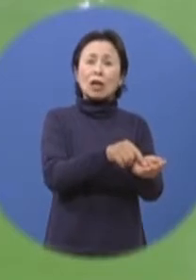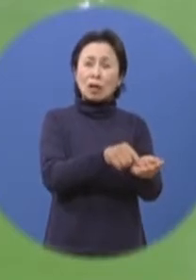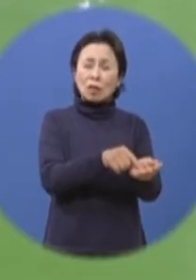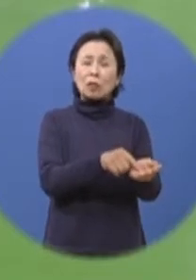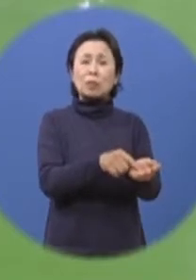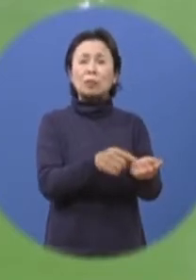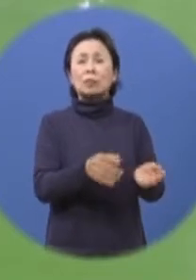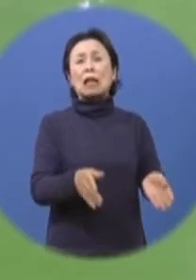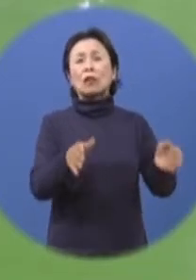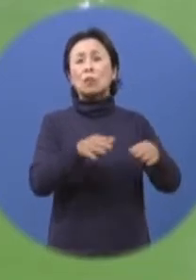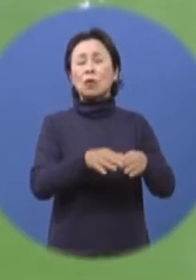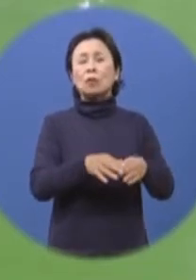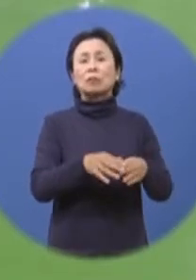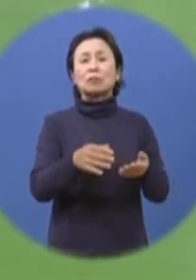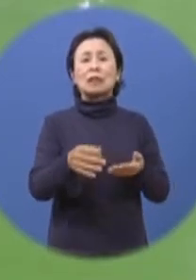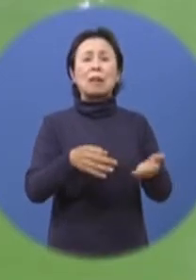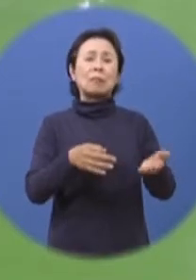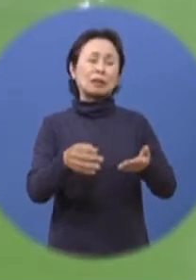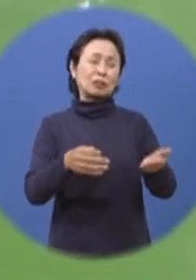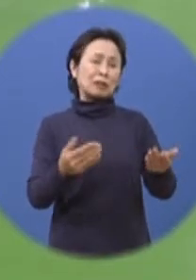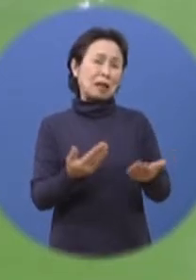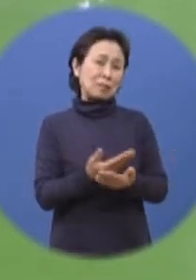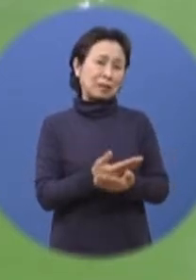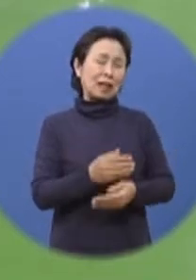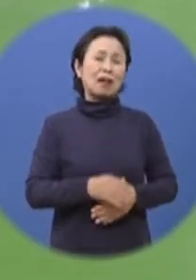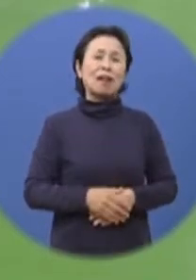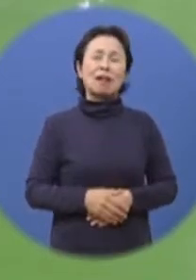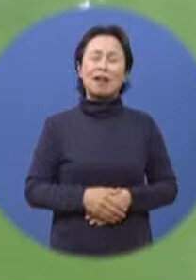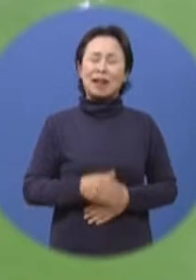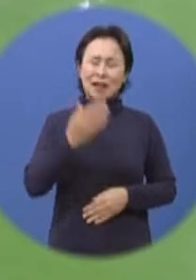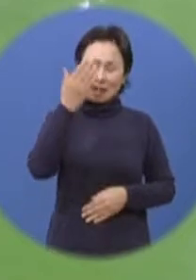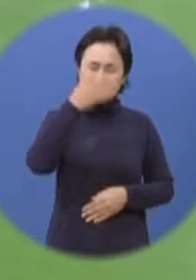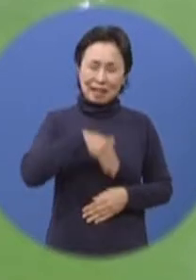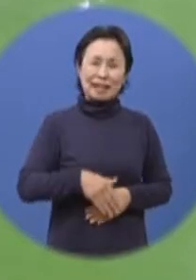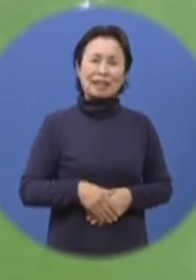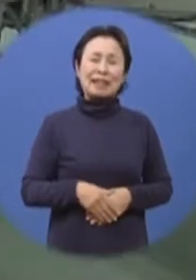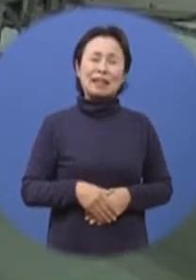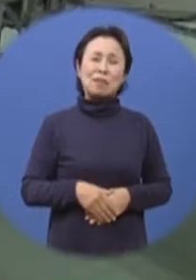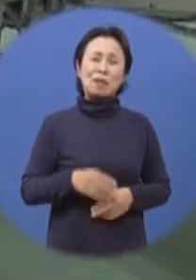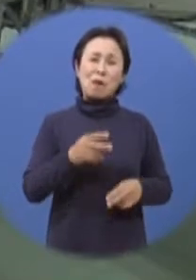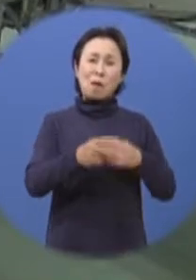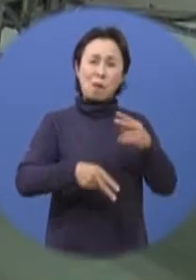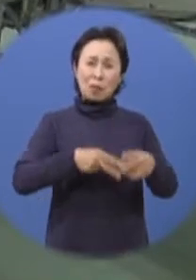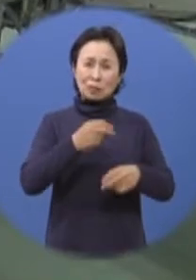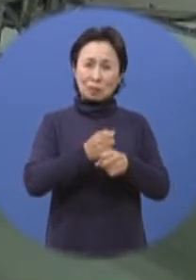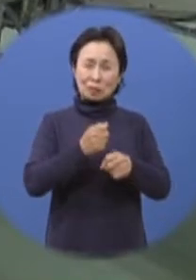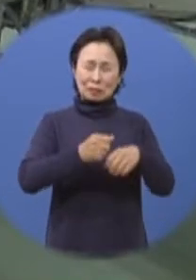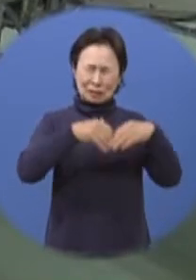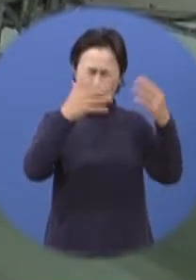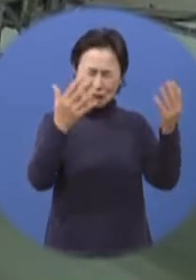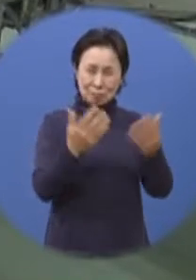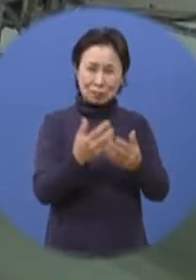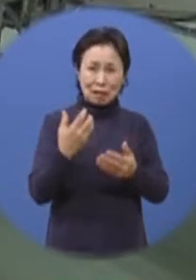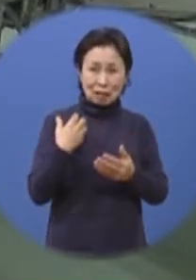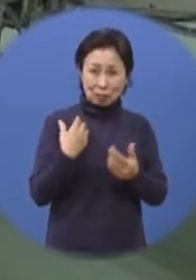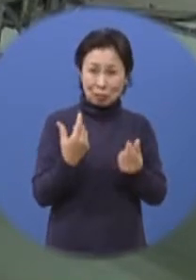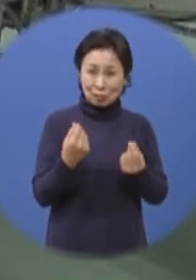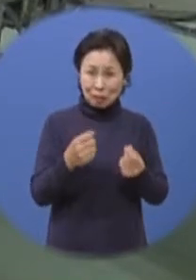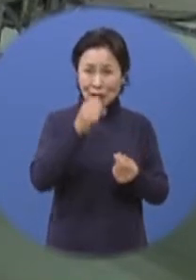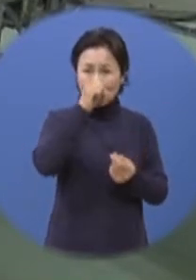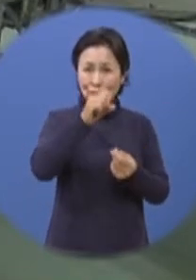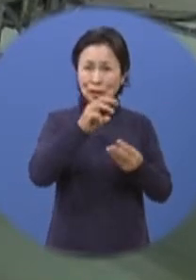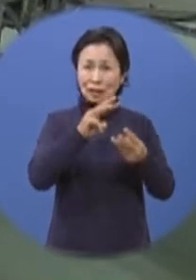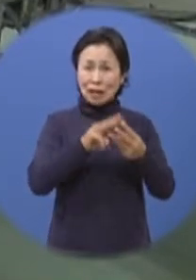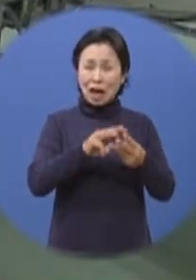た丸ごと棒状づくりをなさるのはよしられるシス株式会社と